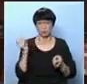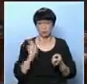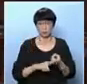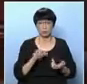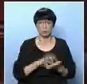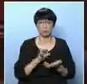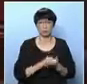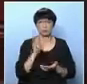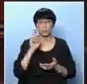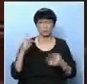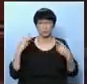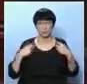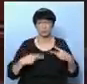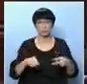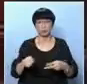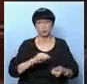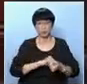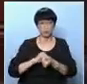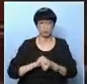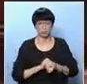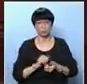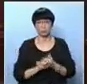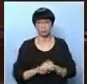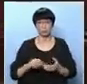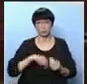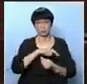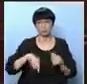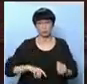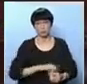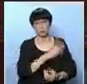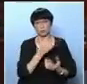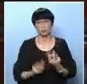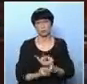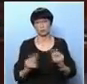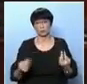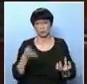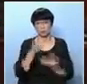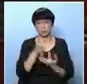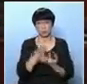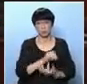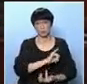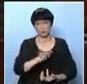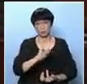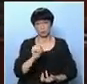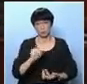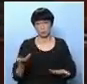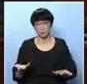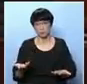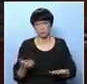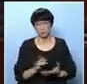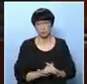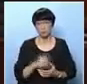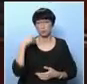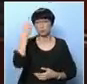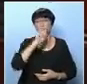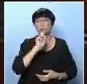你說我想開發了大嶼山之後破壞了環境，那個郊野公園不行得，誰說不行得？誰人